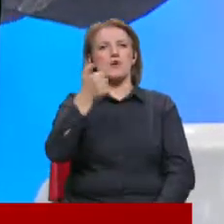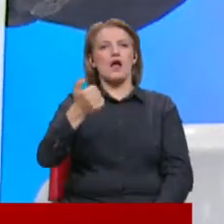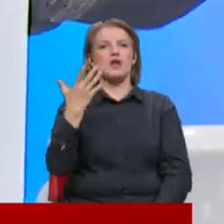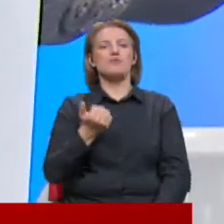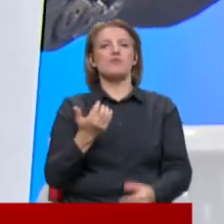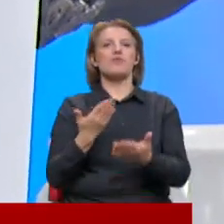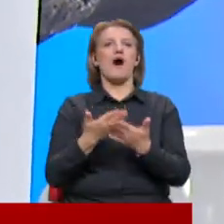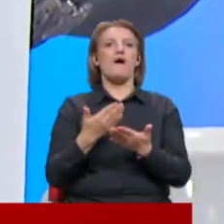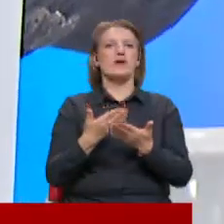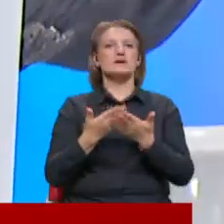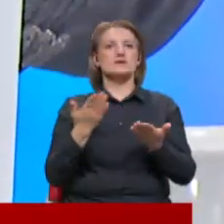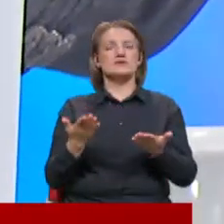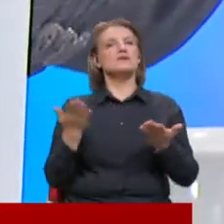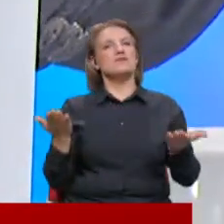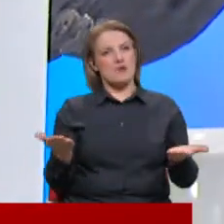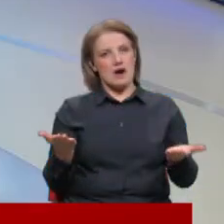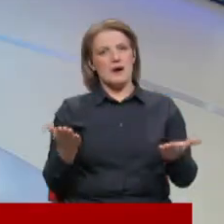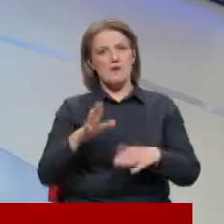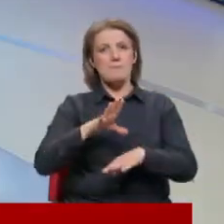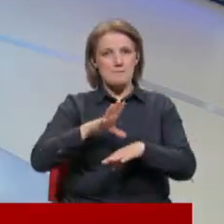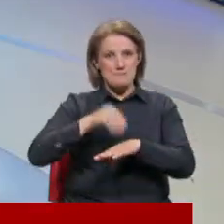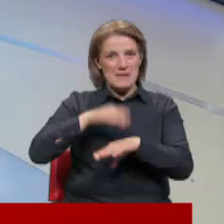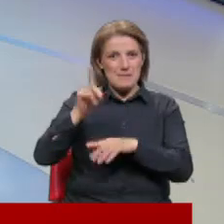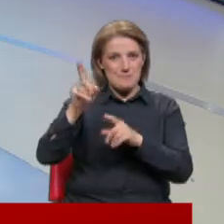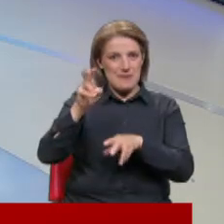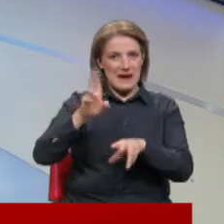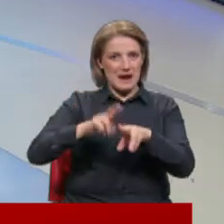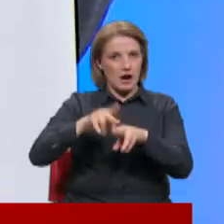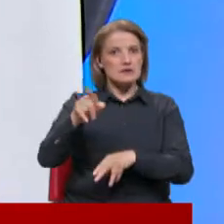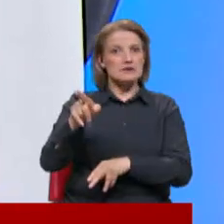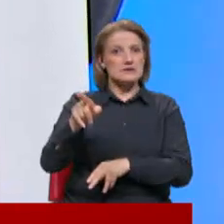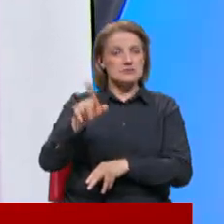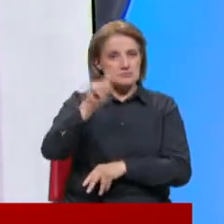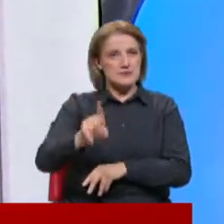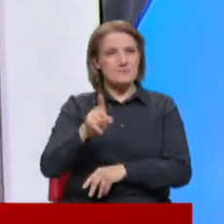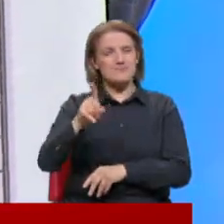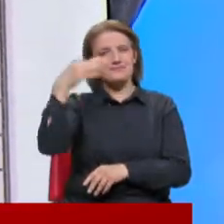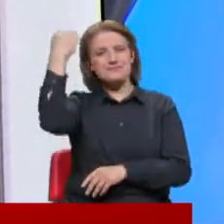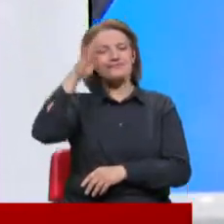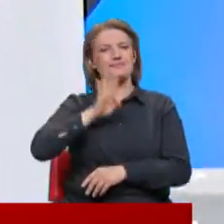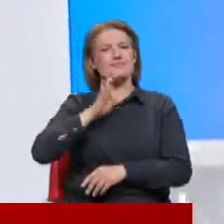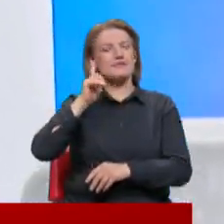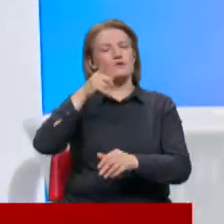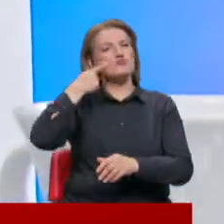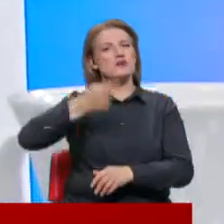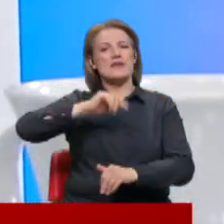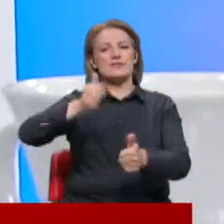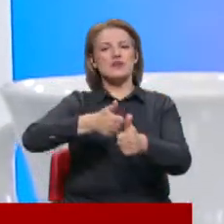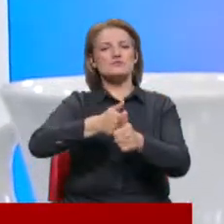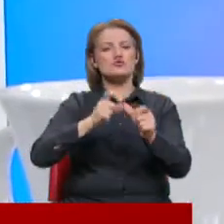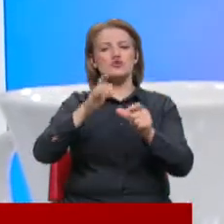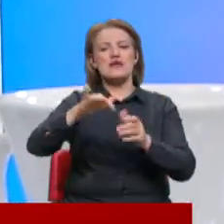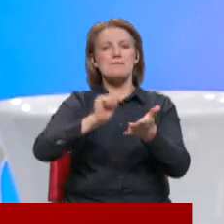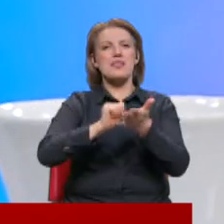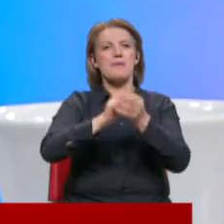Vay yani Mardinliler PKK'lı oy verenler Tabii İmamoğlu Cumhurbaşkanı danışmanı Ayhan ogan'ın sosyal